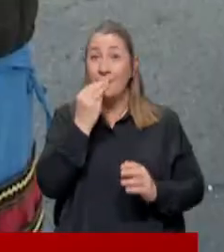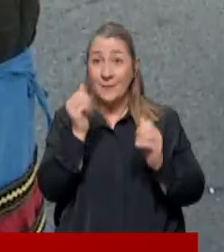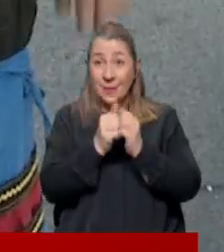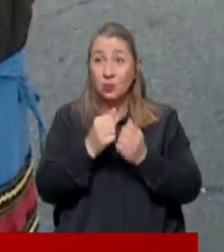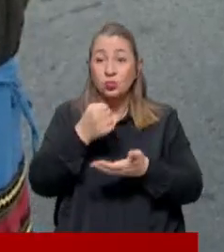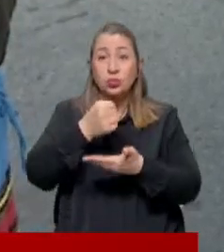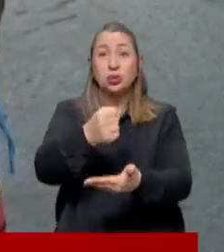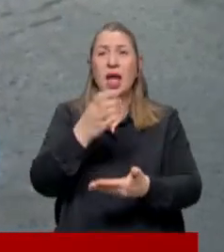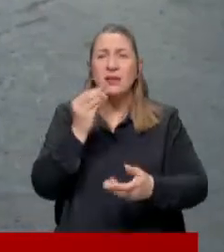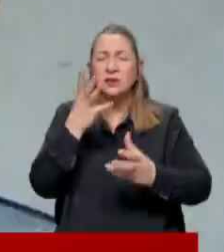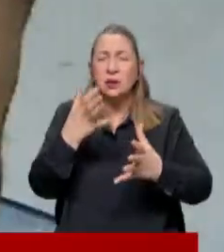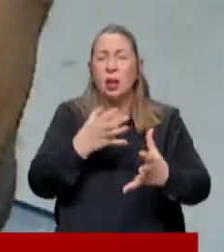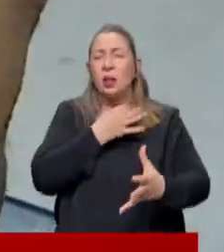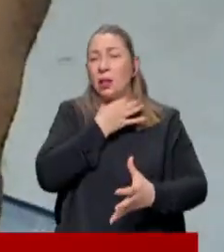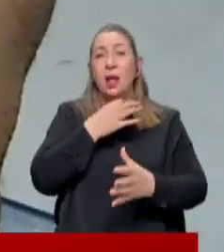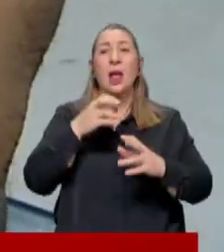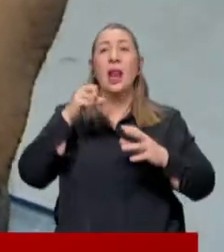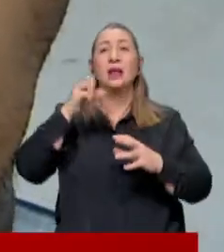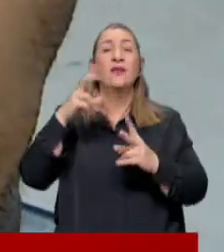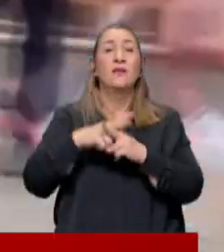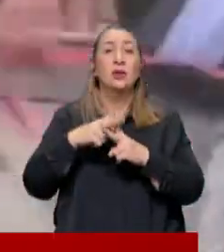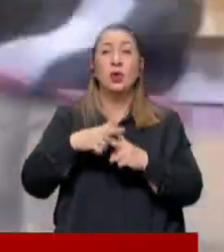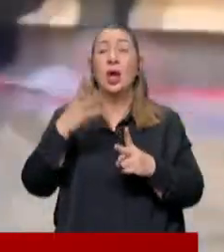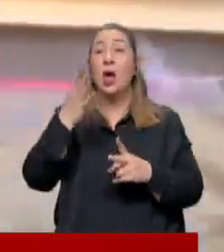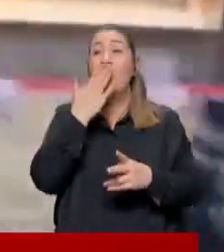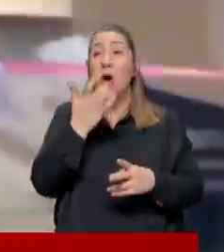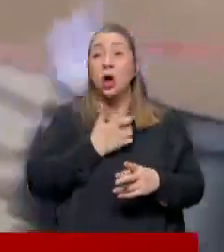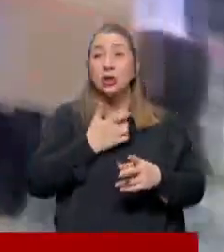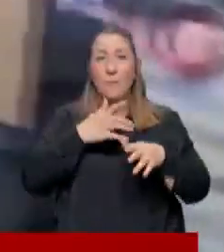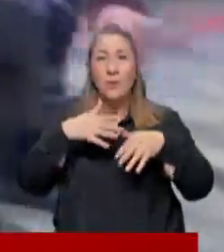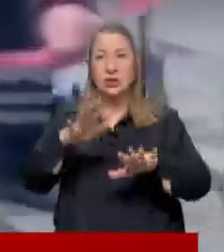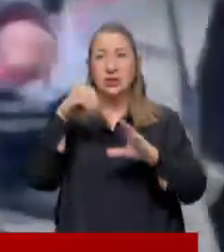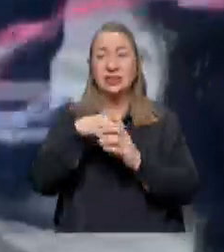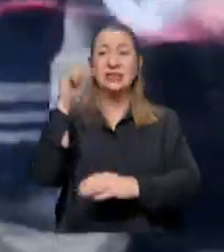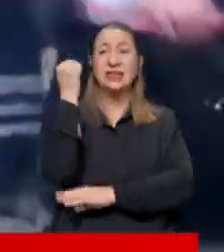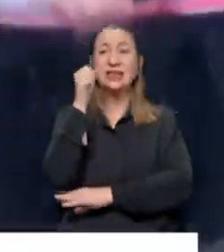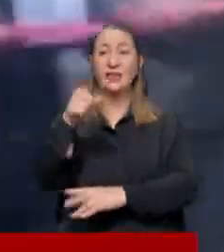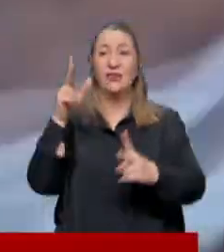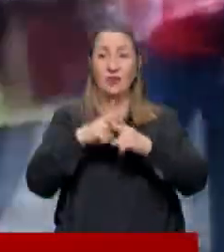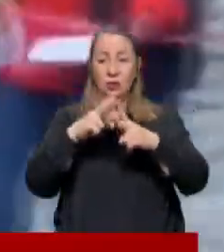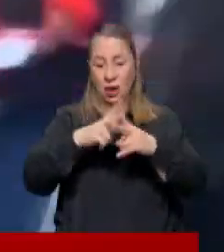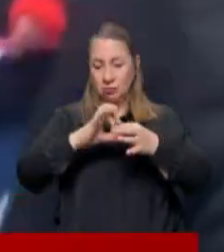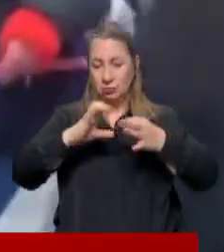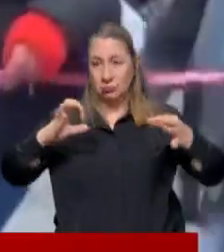birlikte bütçeleri en çok sarsan kalem enerji faturaları. Öğrenciler protesto için Taksim'de